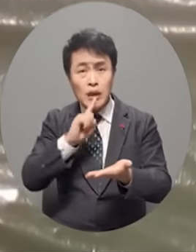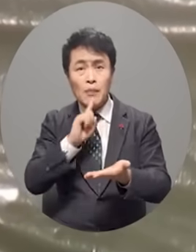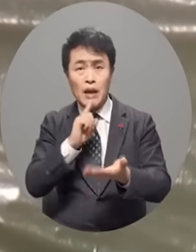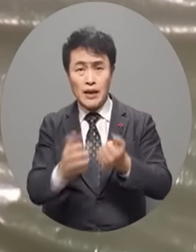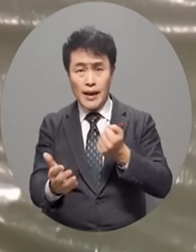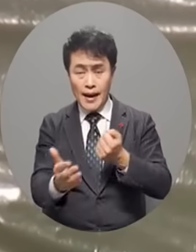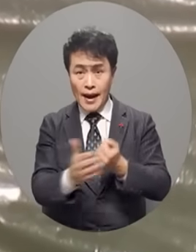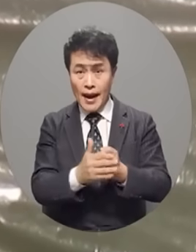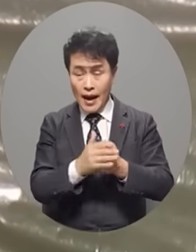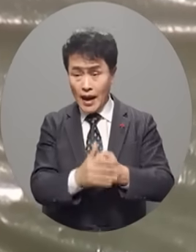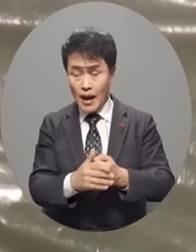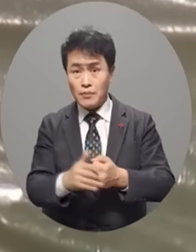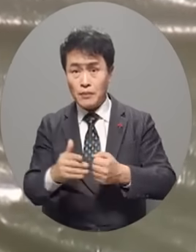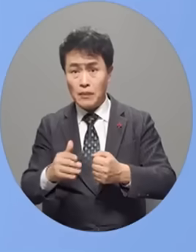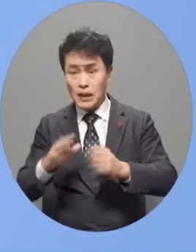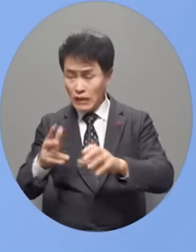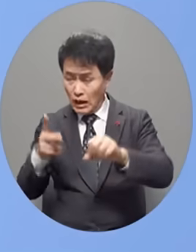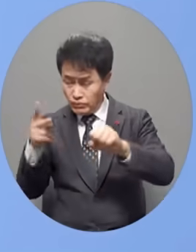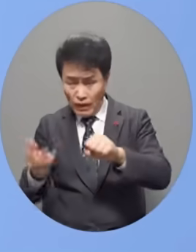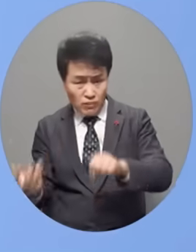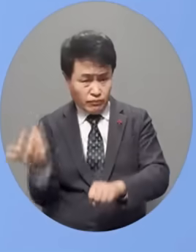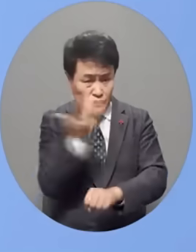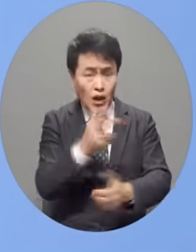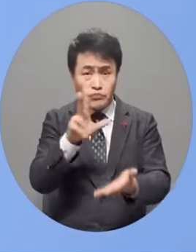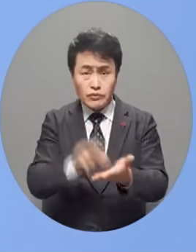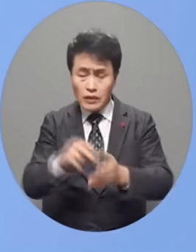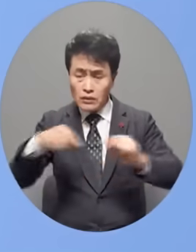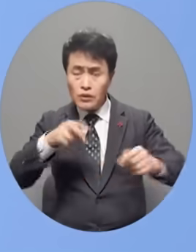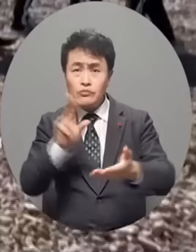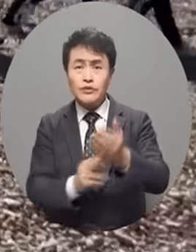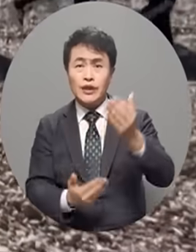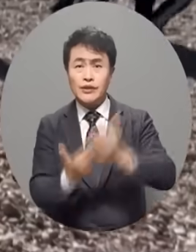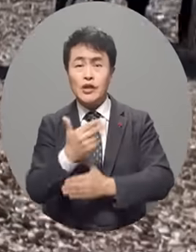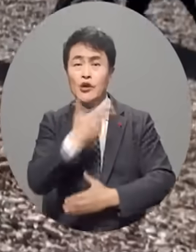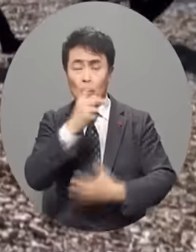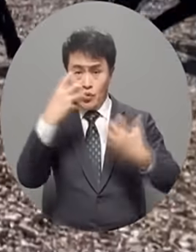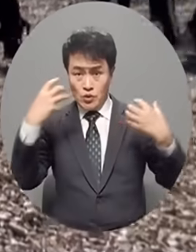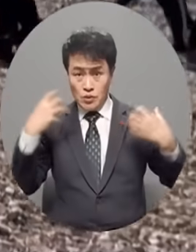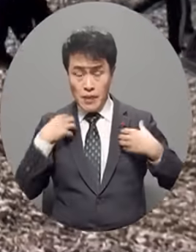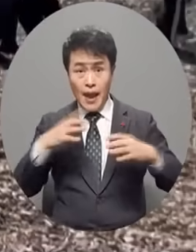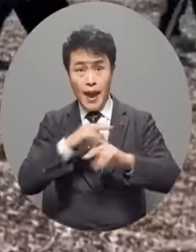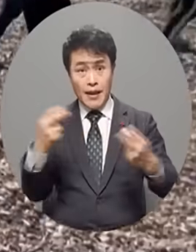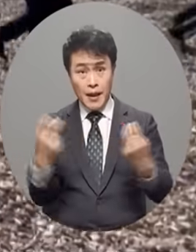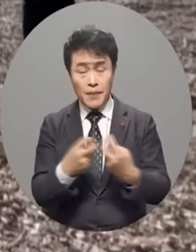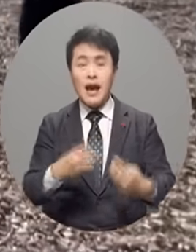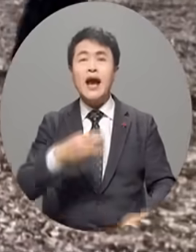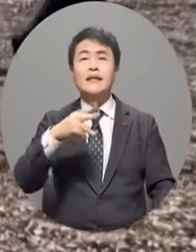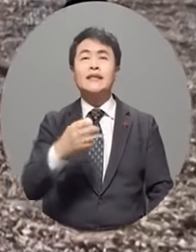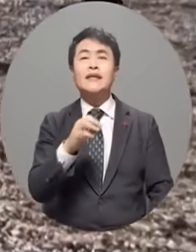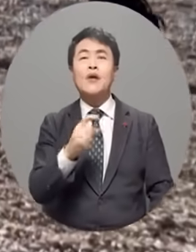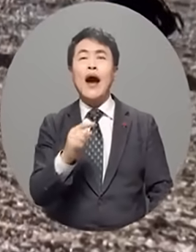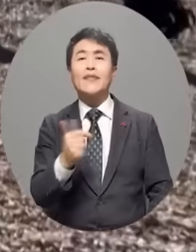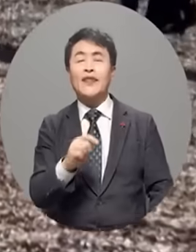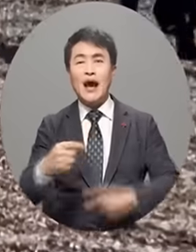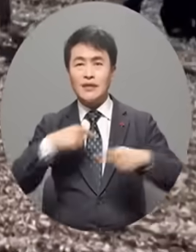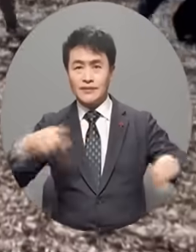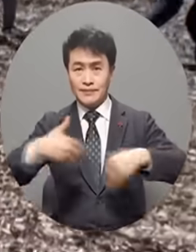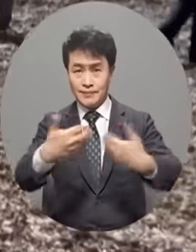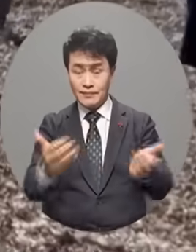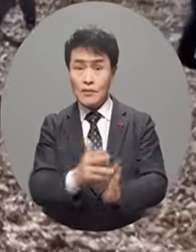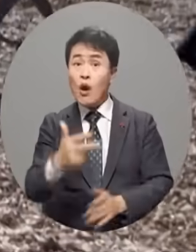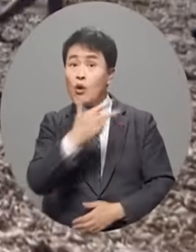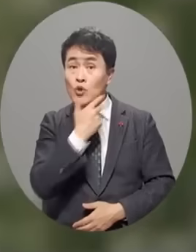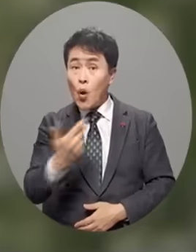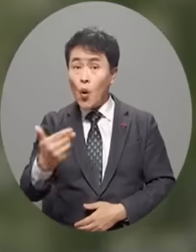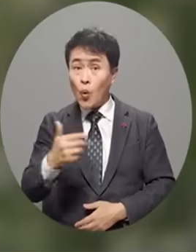난민 문제 해결이 정치적 이슈로 떠오르자 영국 정부가 내놓은 해결책이 바로 르완다 정책입니다. 영국에